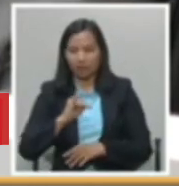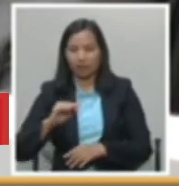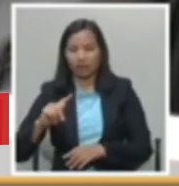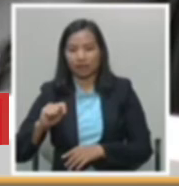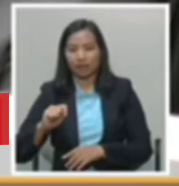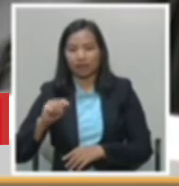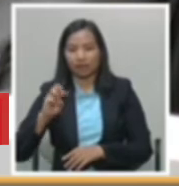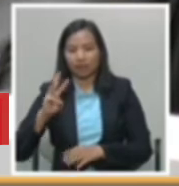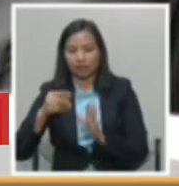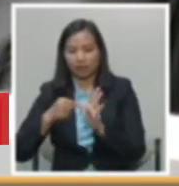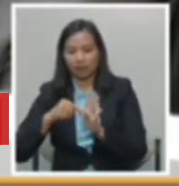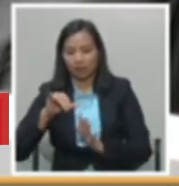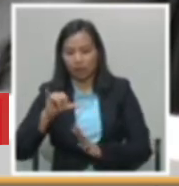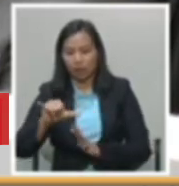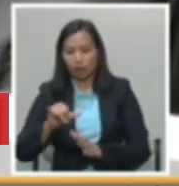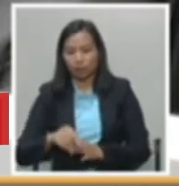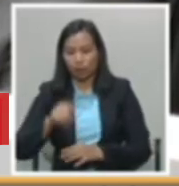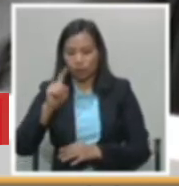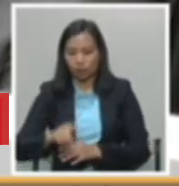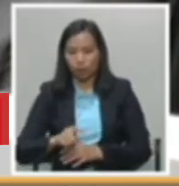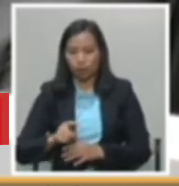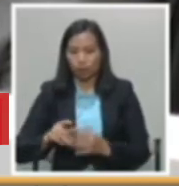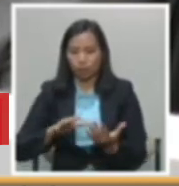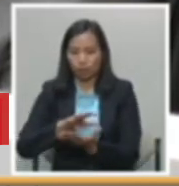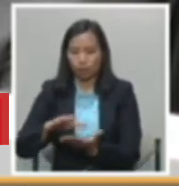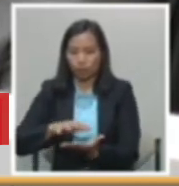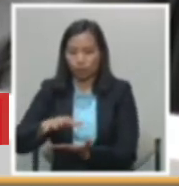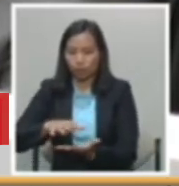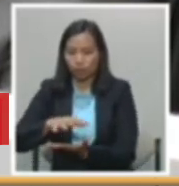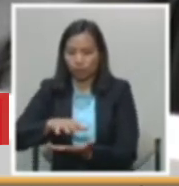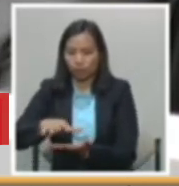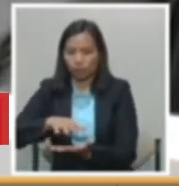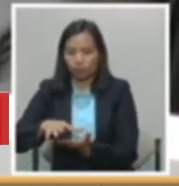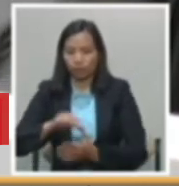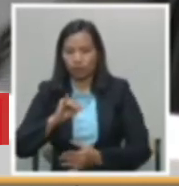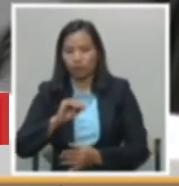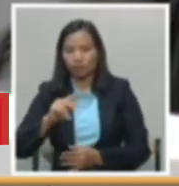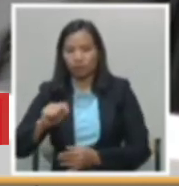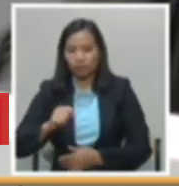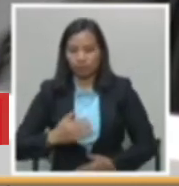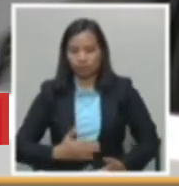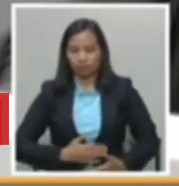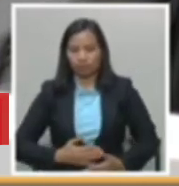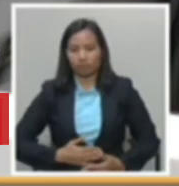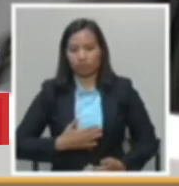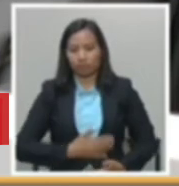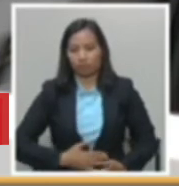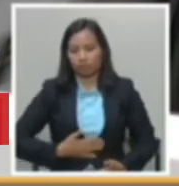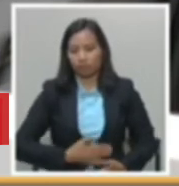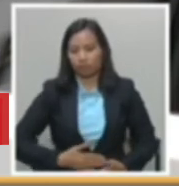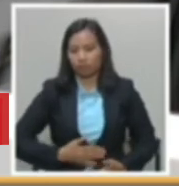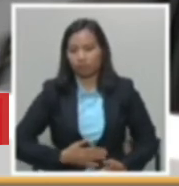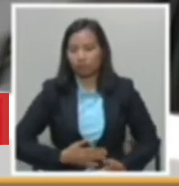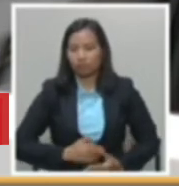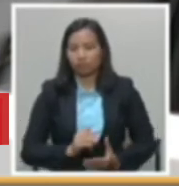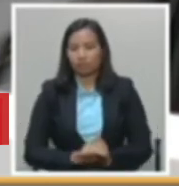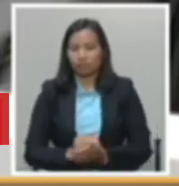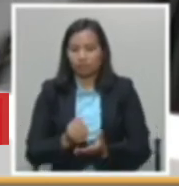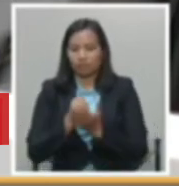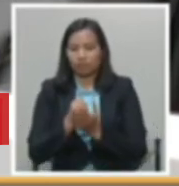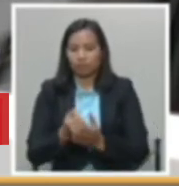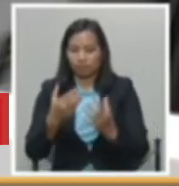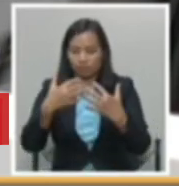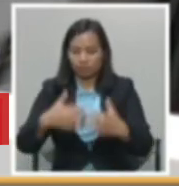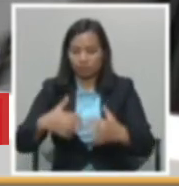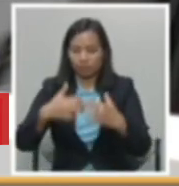เฉียบพลันไตวายเรื่องต้องฟอกไตมีการฟอกไตอยู่2แบบคือฟอกแบบหน้าท้องนะครับกับฟอกโดยใช้เครื่องฟอก